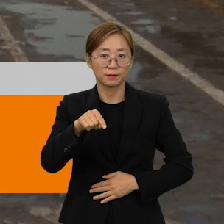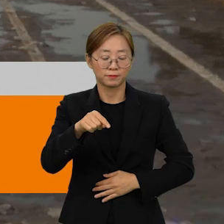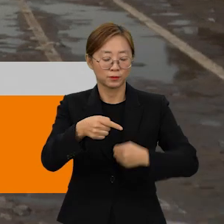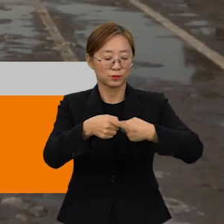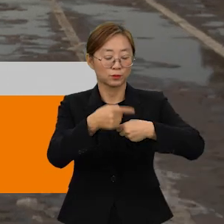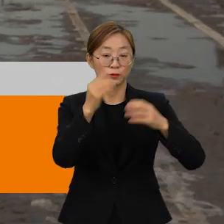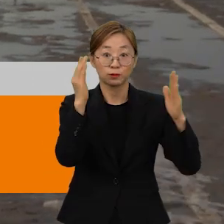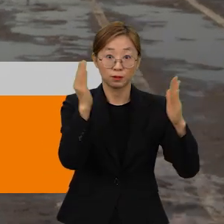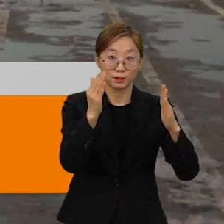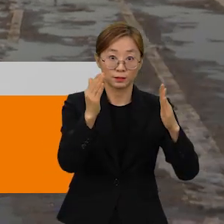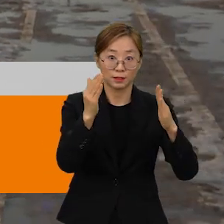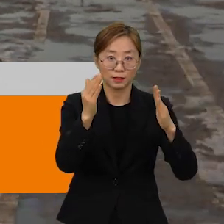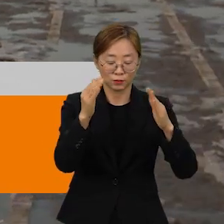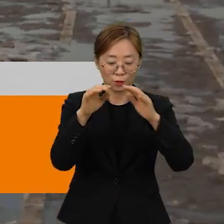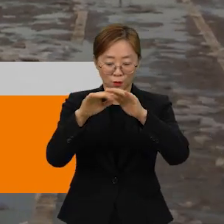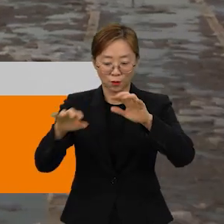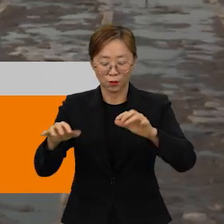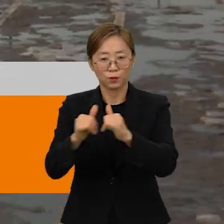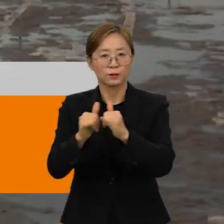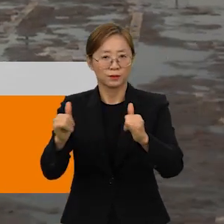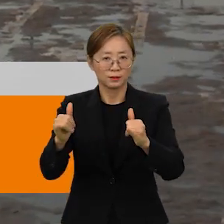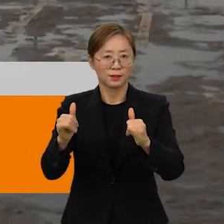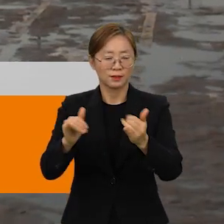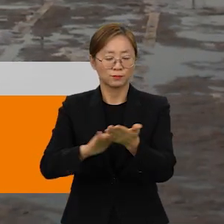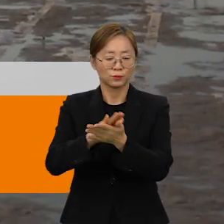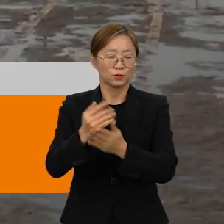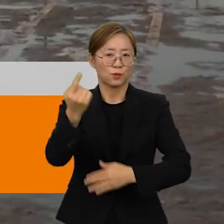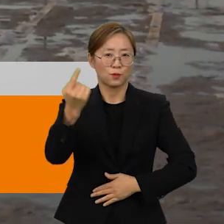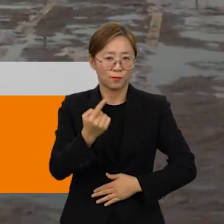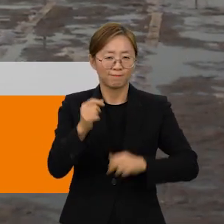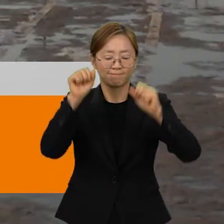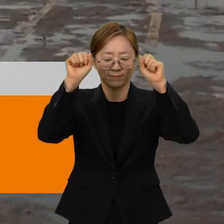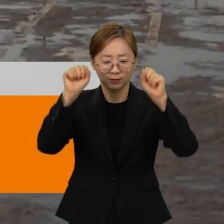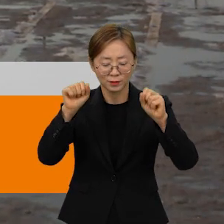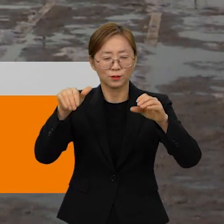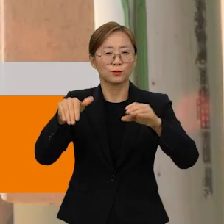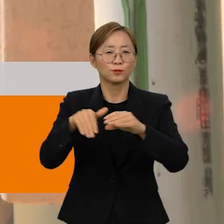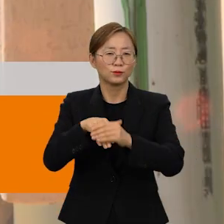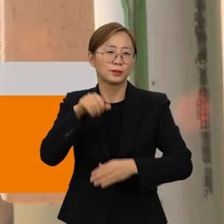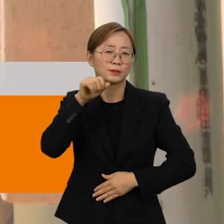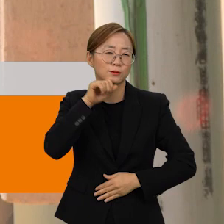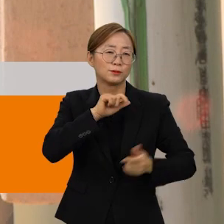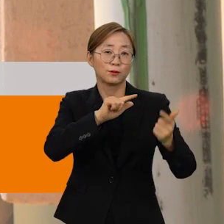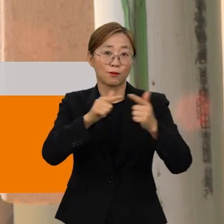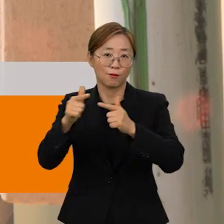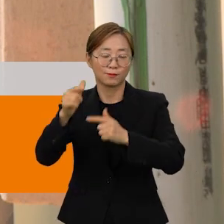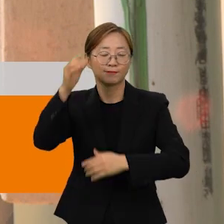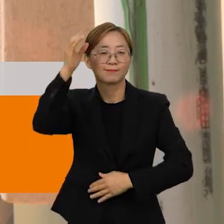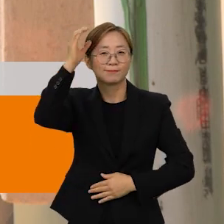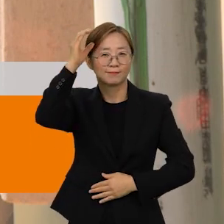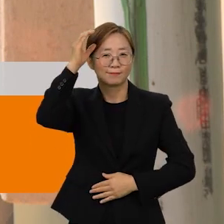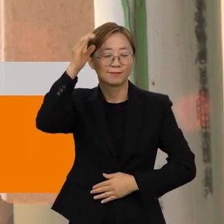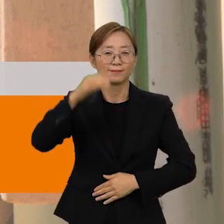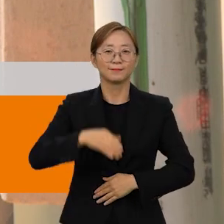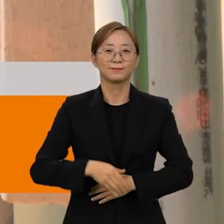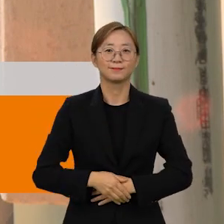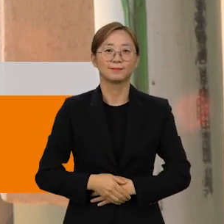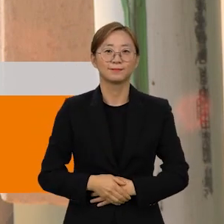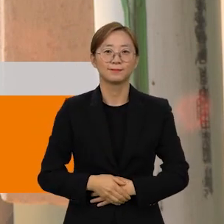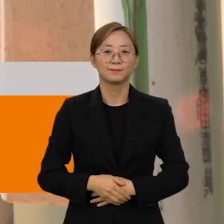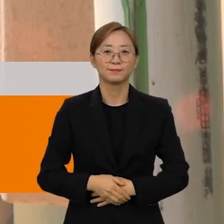준공으로 귀산초등학교 학생들뿐만 아니라 지역 주민들을 위한 체육문화활동도 활성화될 것으로